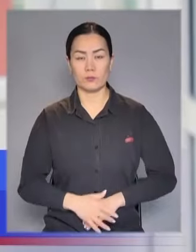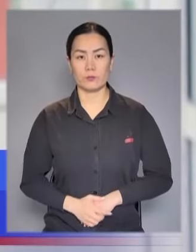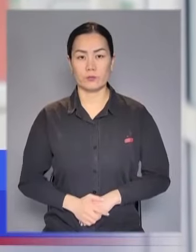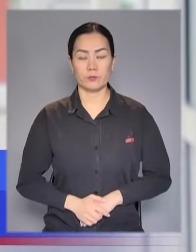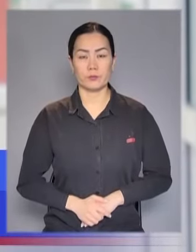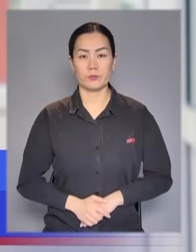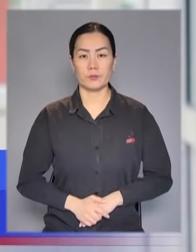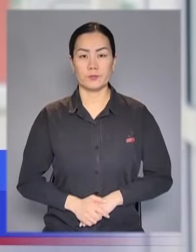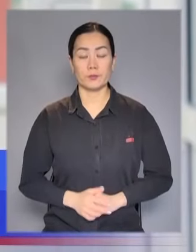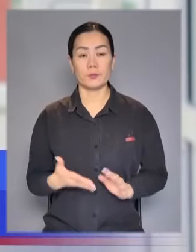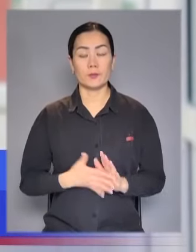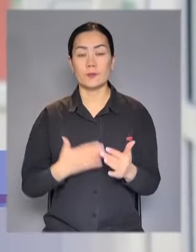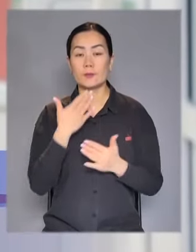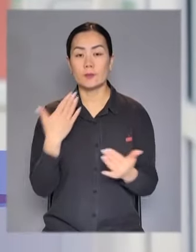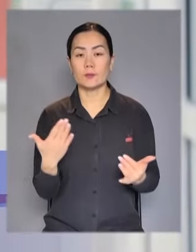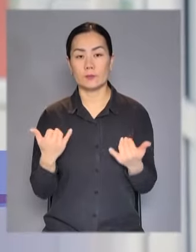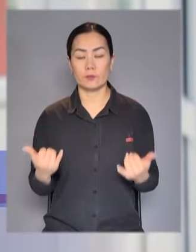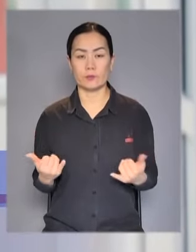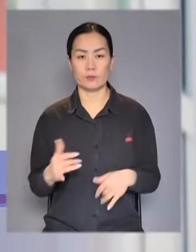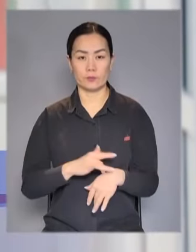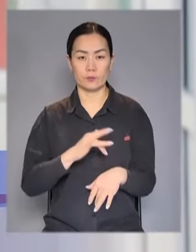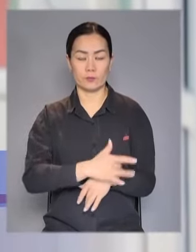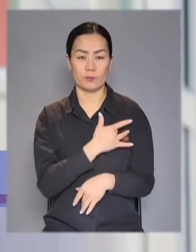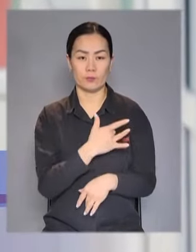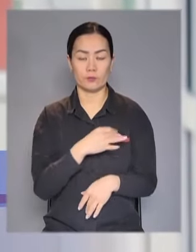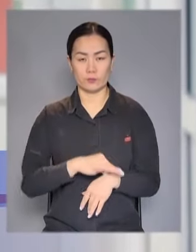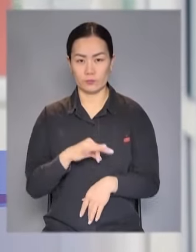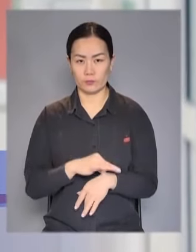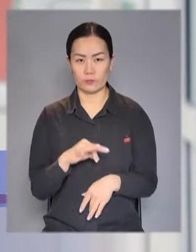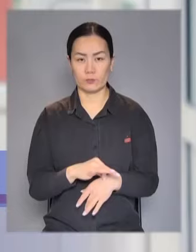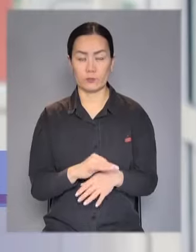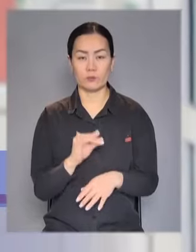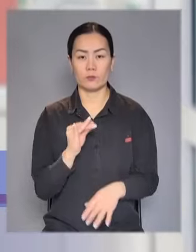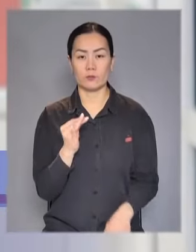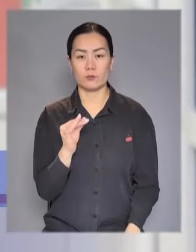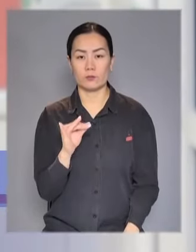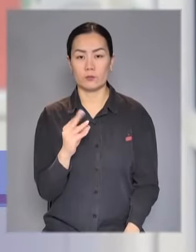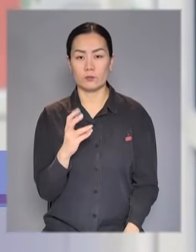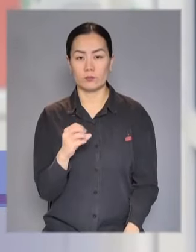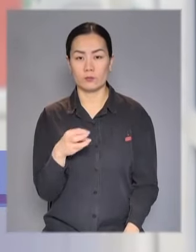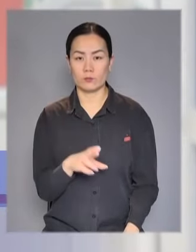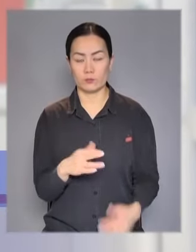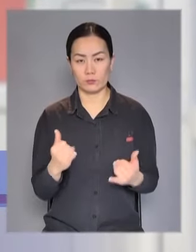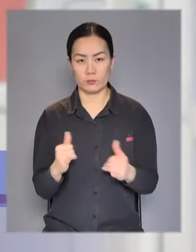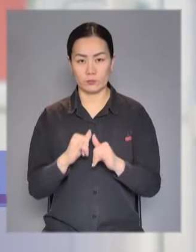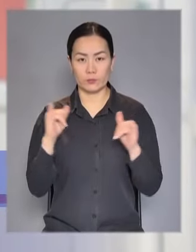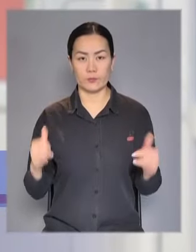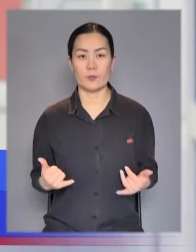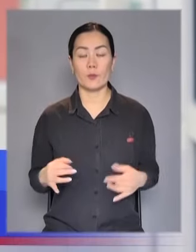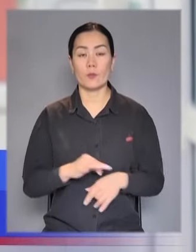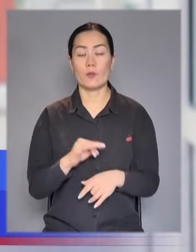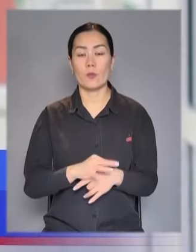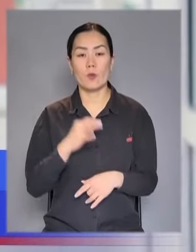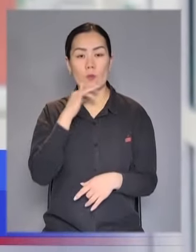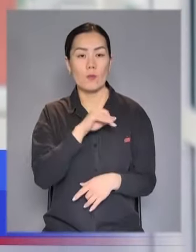Как показывают исследования последних лет, гипертоническая болезнь и ишемическая болезнь сердца молодеют. Сейчас данные